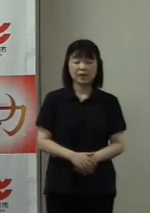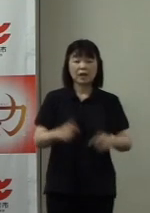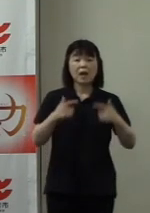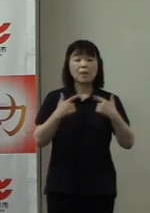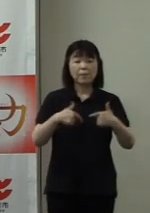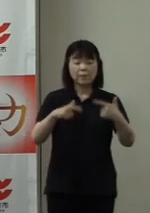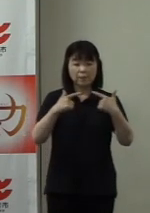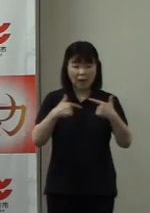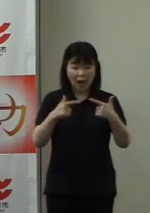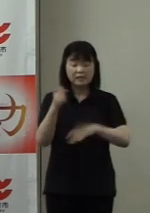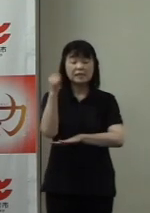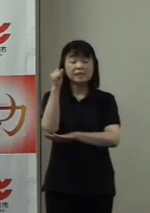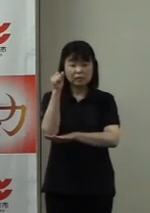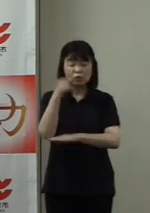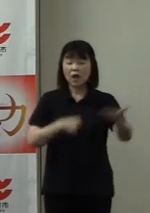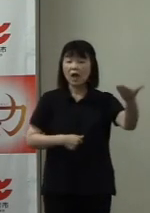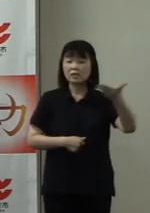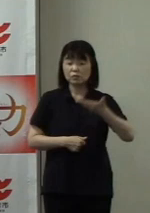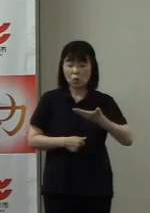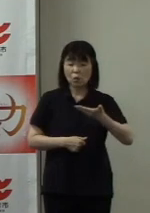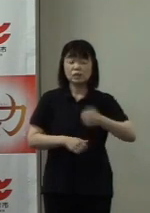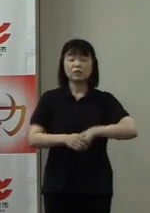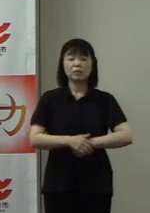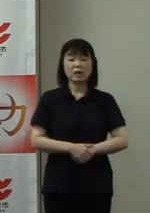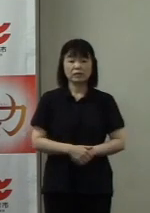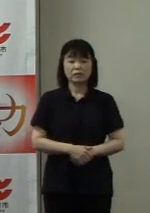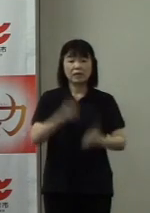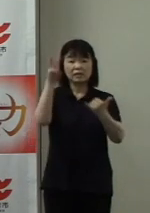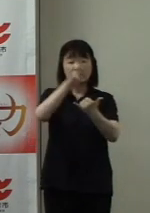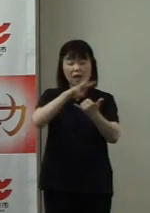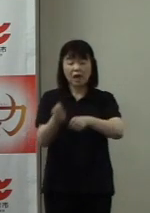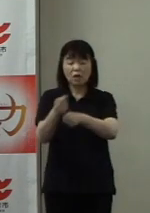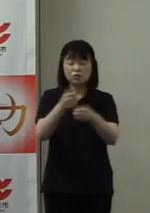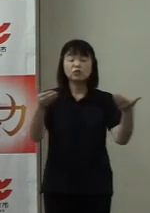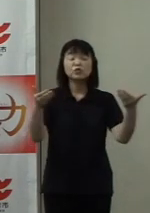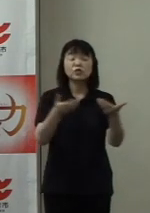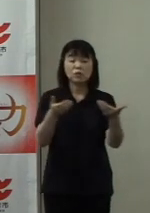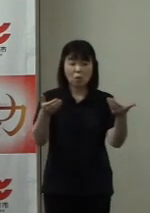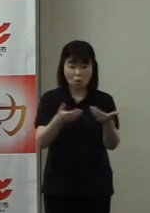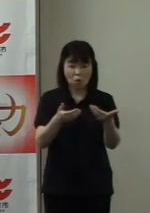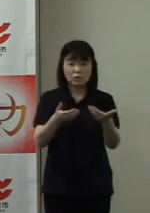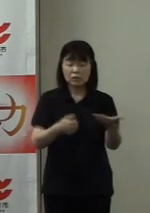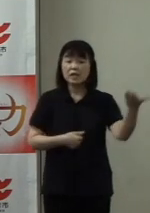毎日新聞の松本です。お願いします。まず災害復旧事業についてなんですけども、